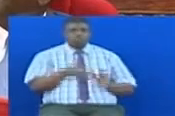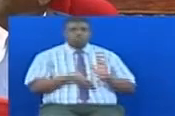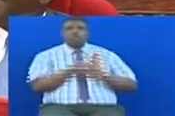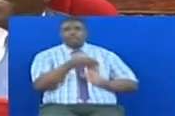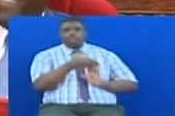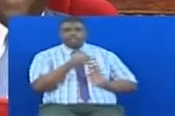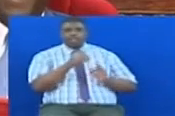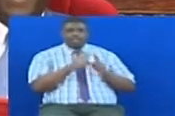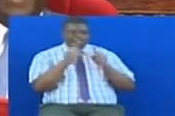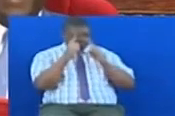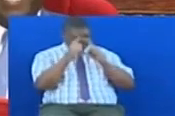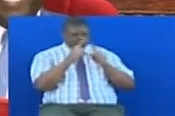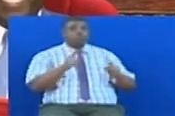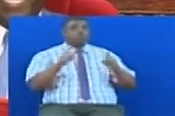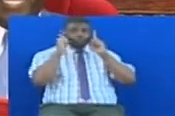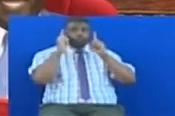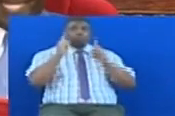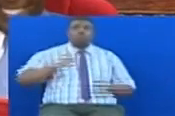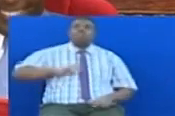wizi?